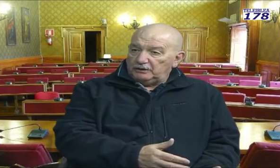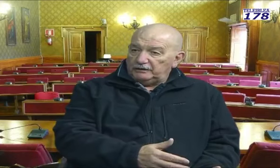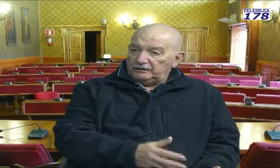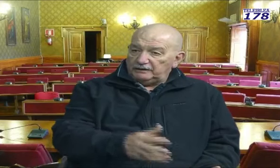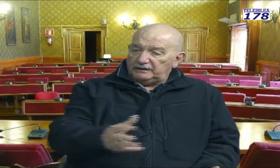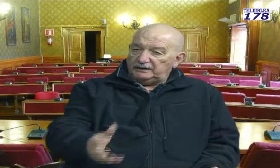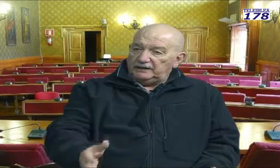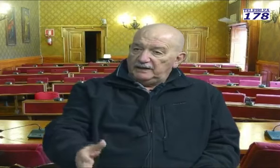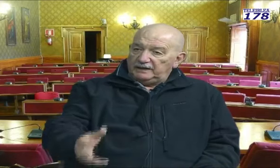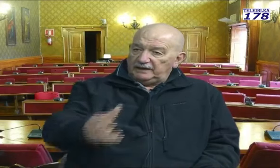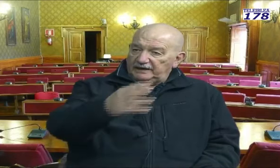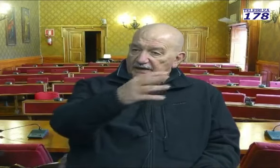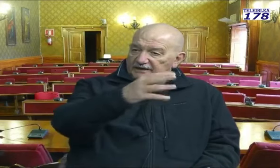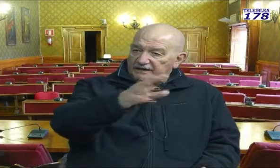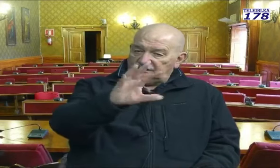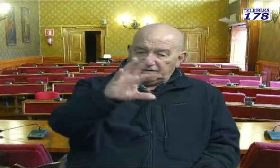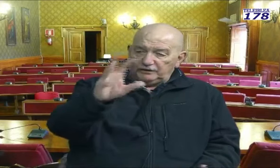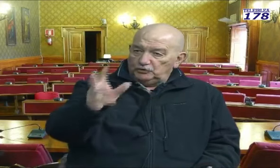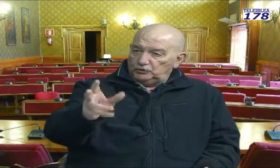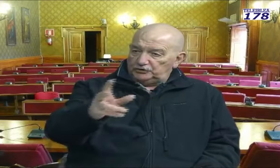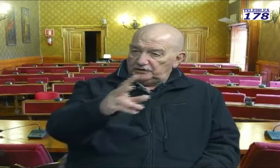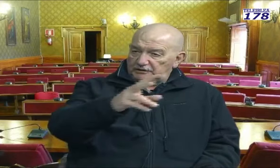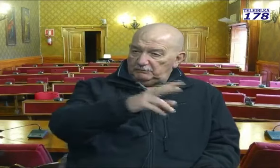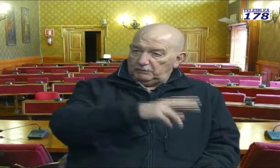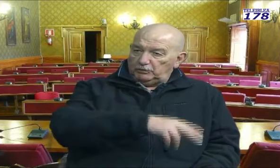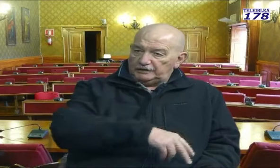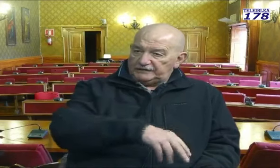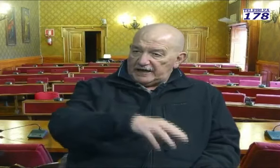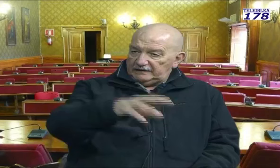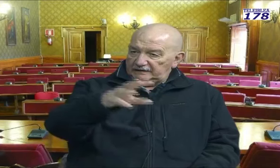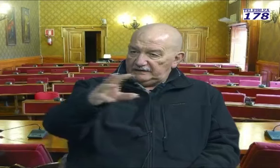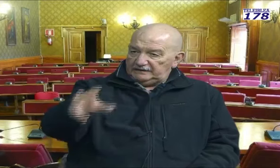Ciccio Barone, i carretti, le luci, il